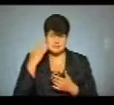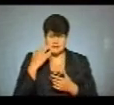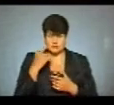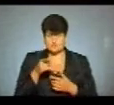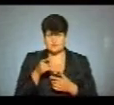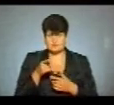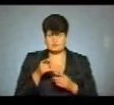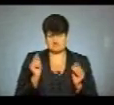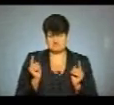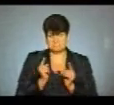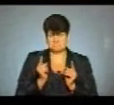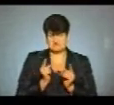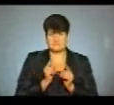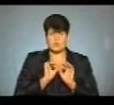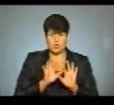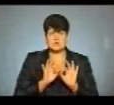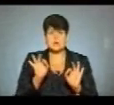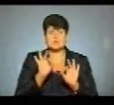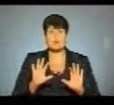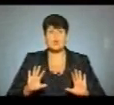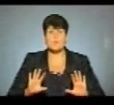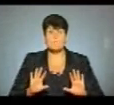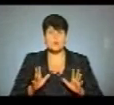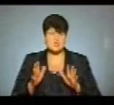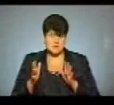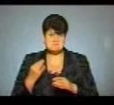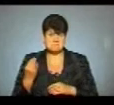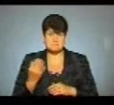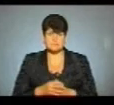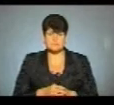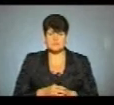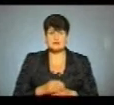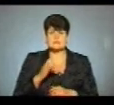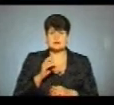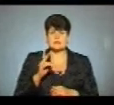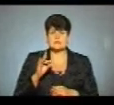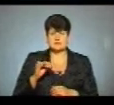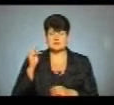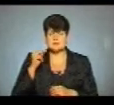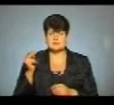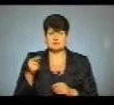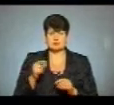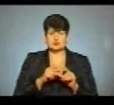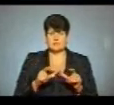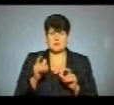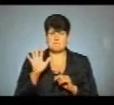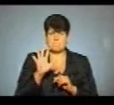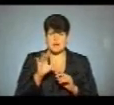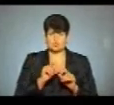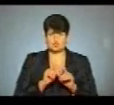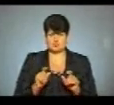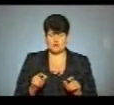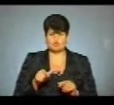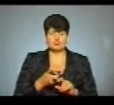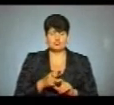досить інформативно нам розказує всі події і досить цікаво. Савелій Красовський – учень 10 класу Тернопільської 5-ї школи. Тут